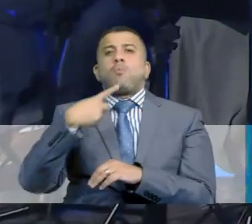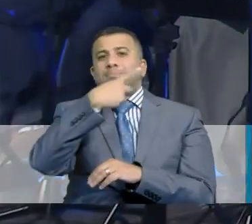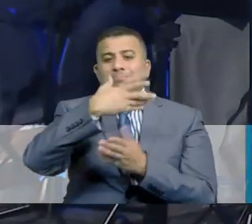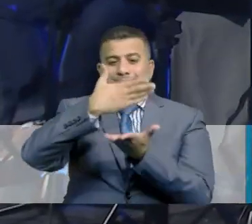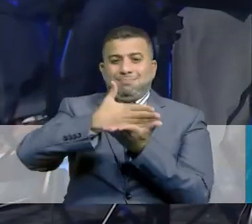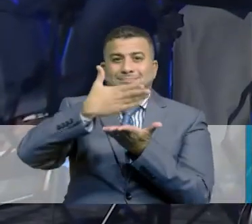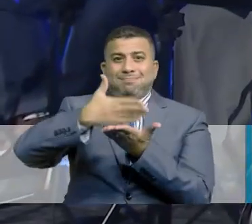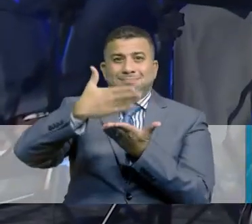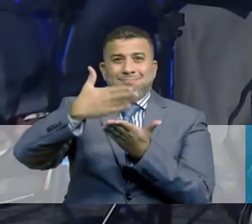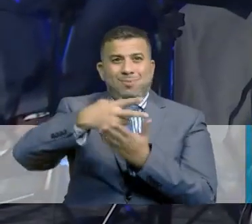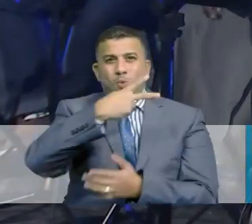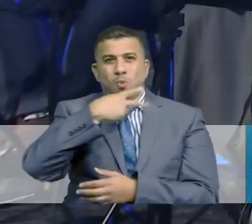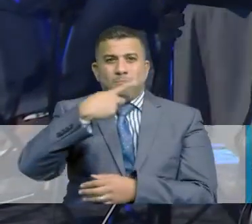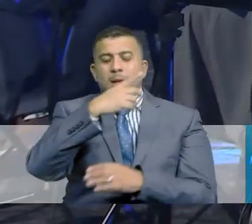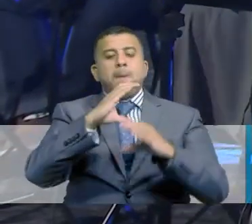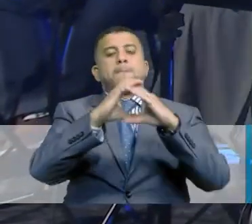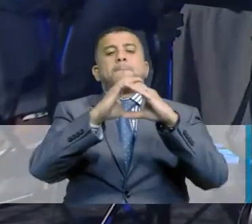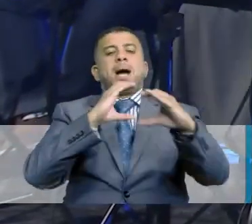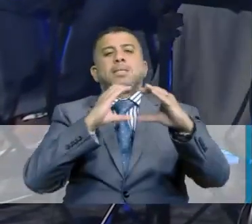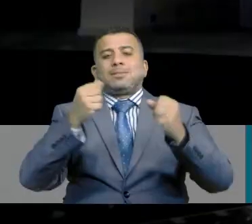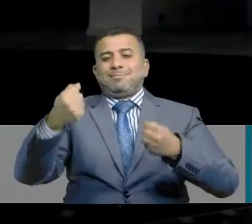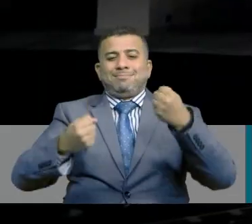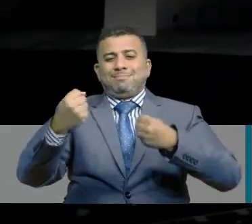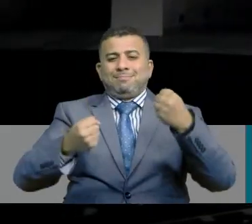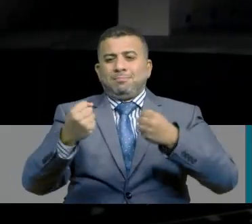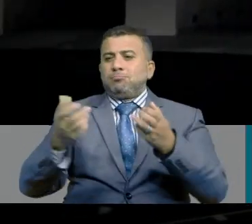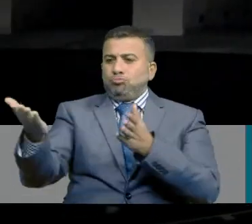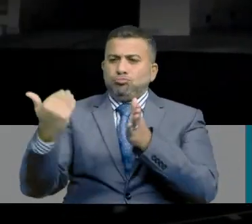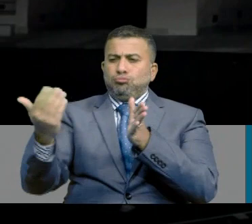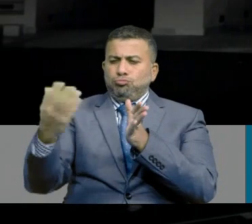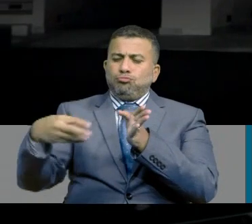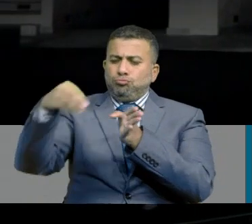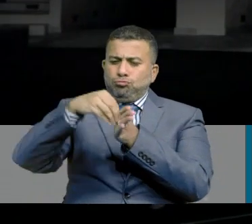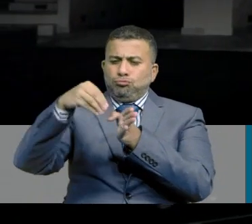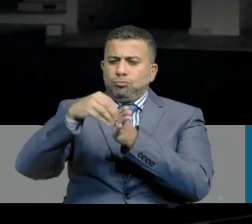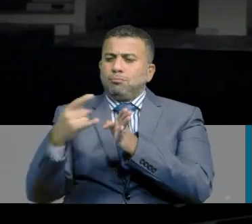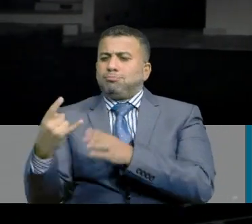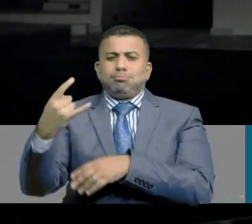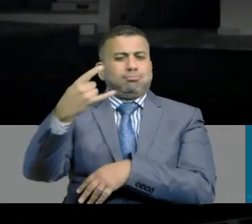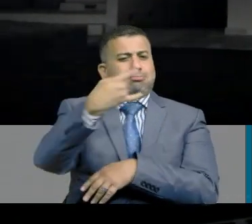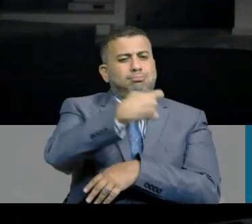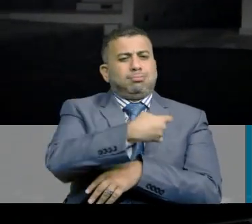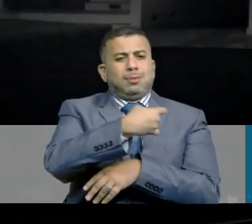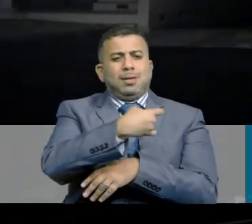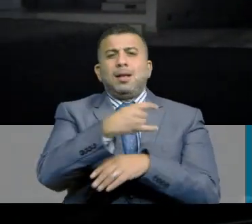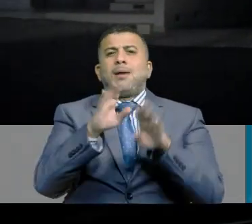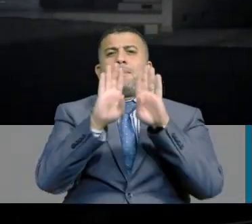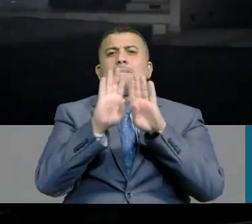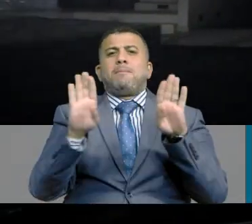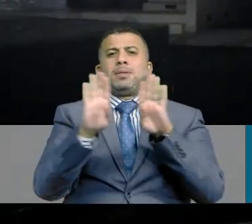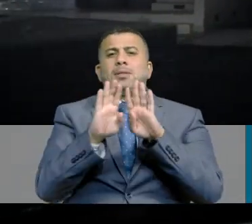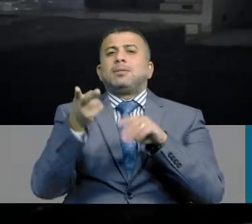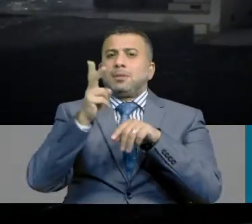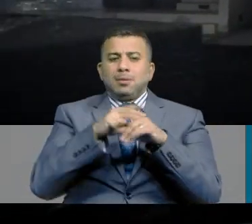سوف تقلهم الحافلات من المواقف المخصصة هناك إلى مسرح المجاز إلى نهاية السهرة، ومن